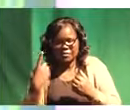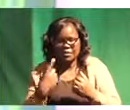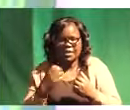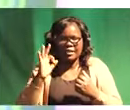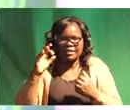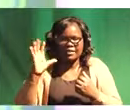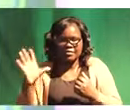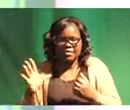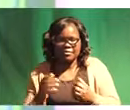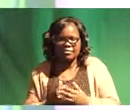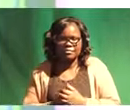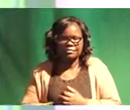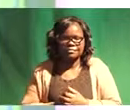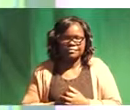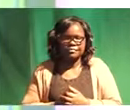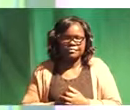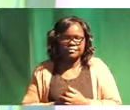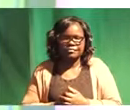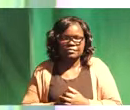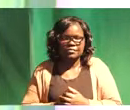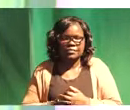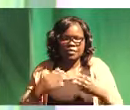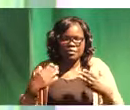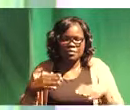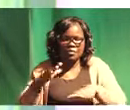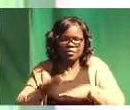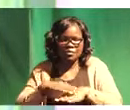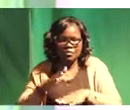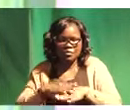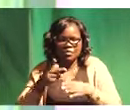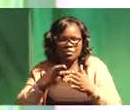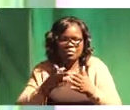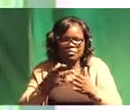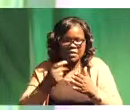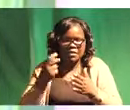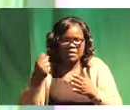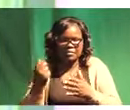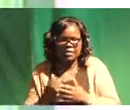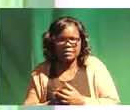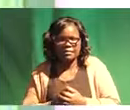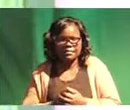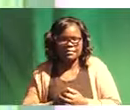835. Na nyinyi ni wangwana, munalipa hiyo pesa.